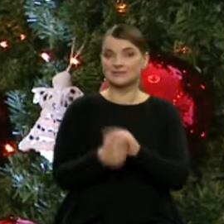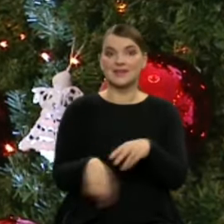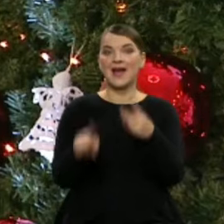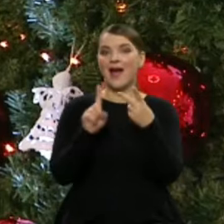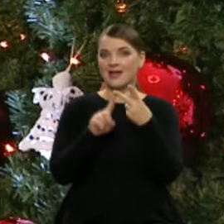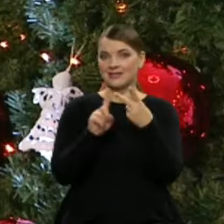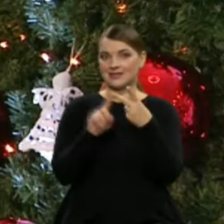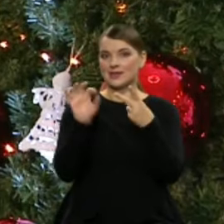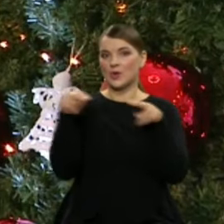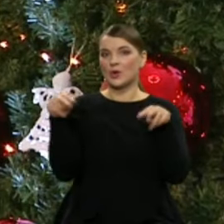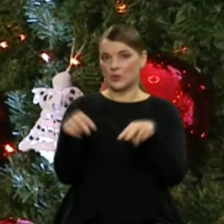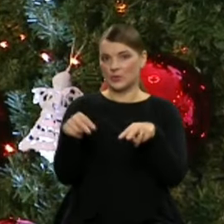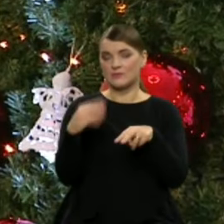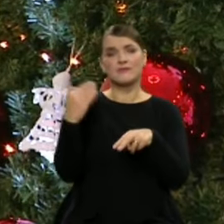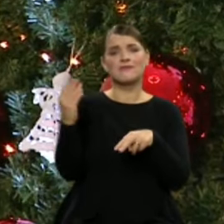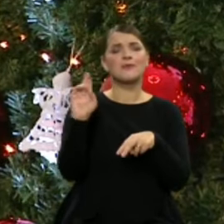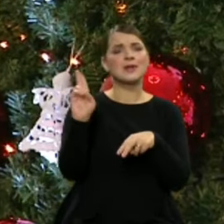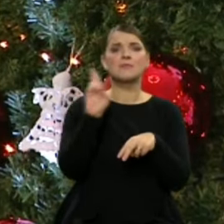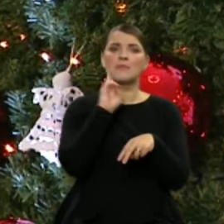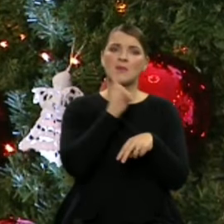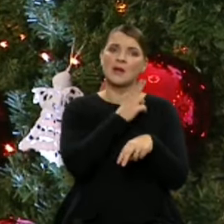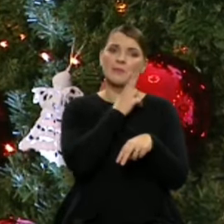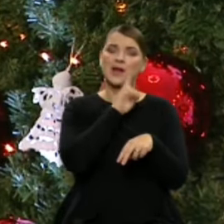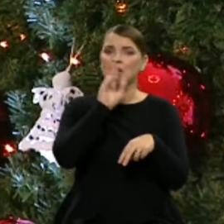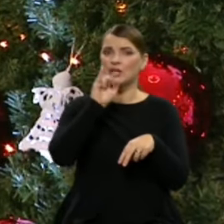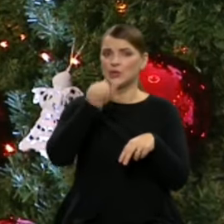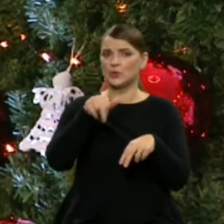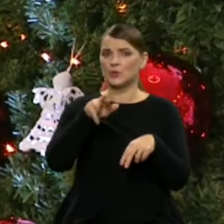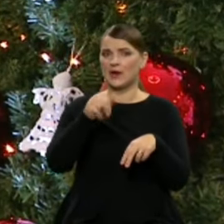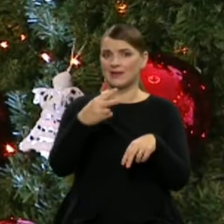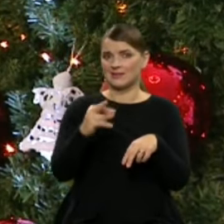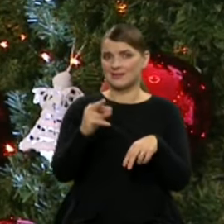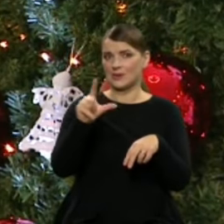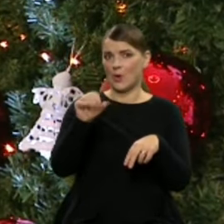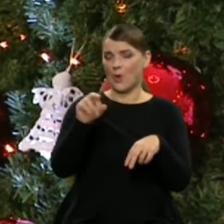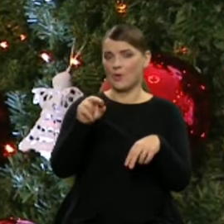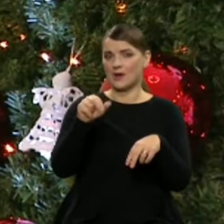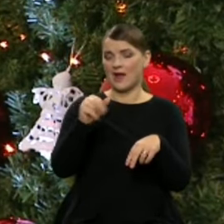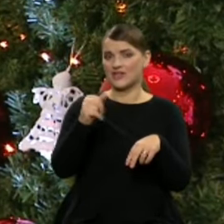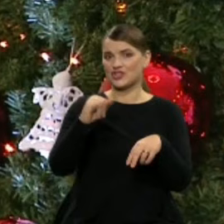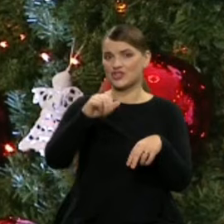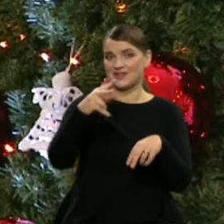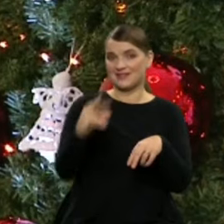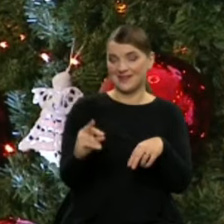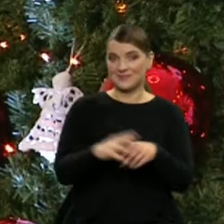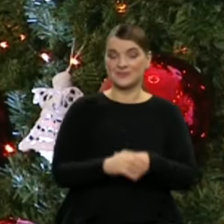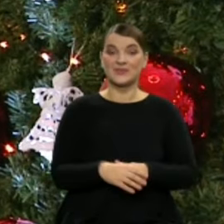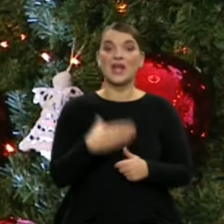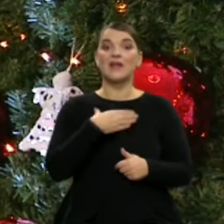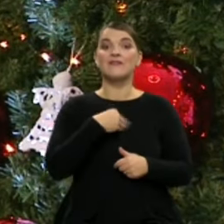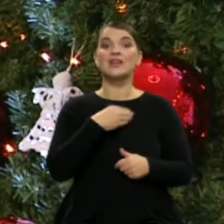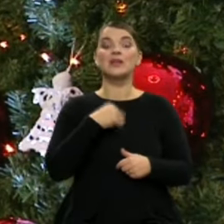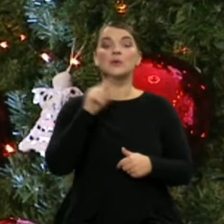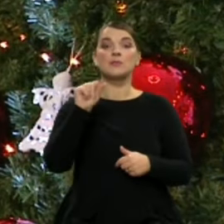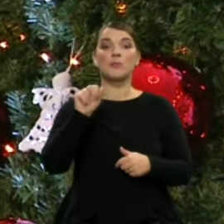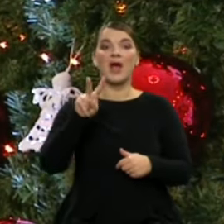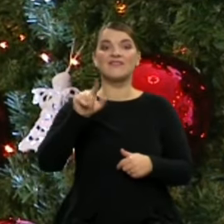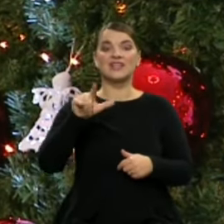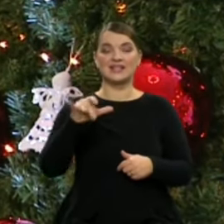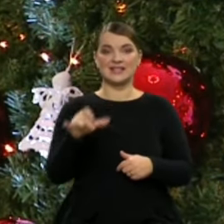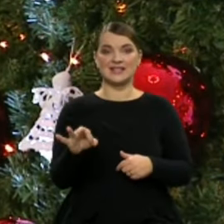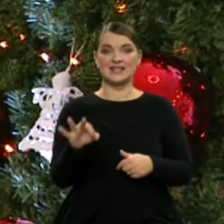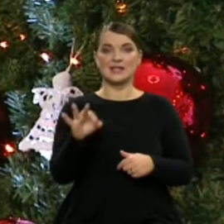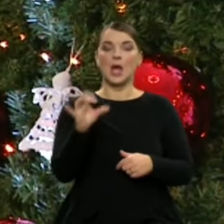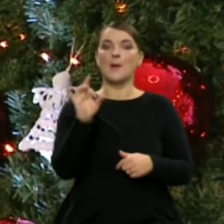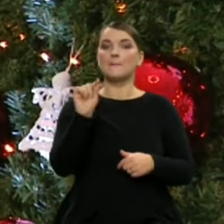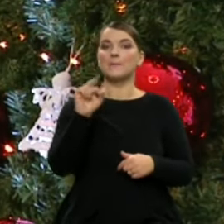liudytoją, mamą, Loretą Juravičienę. Loreta yra Vilniaus Pavilnio progimnazijos psichologė, Vilniaus